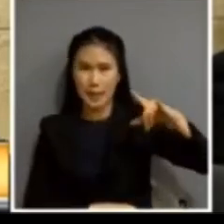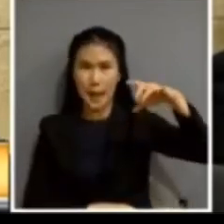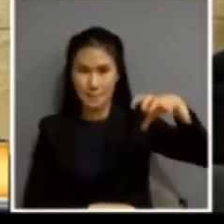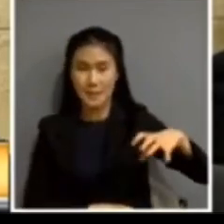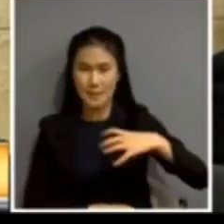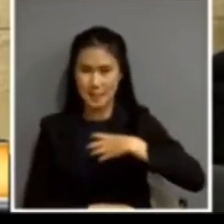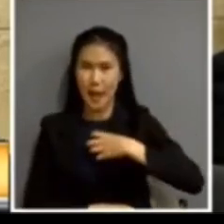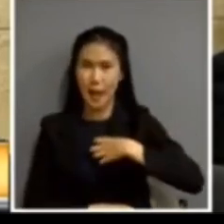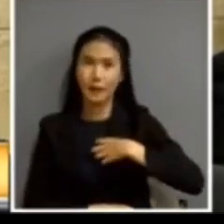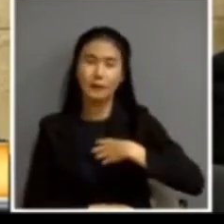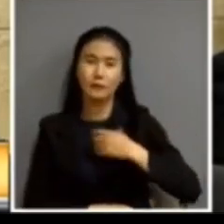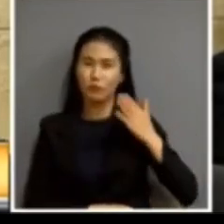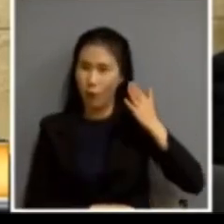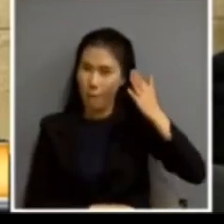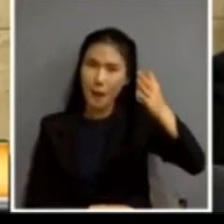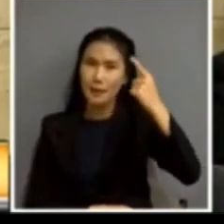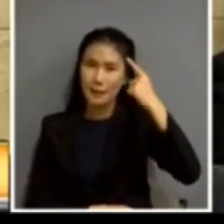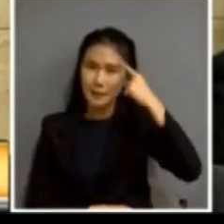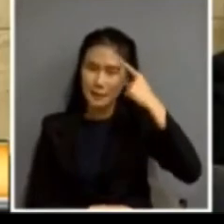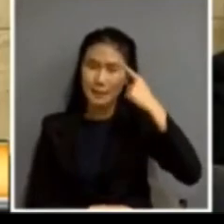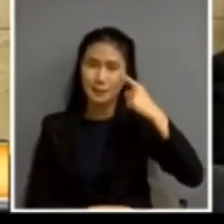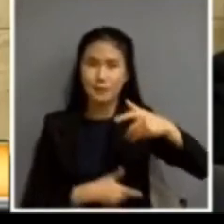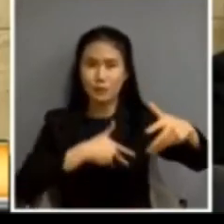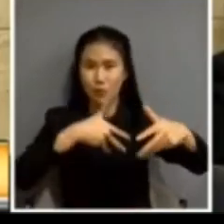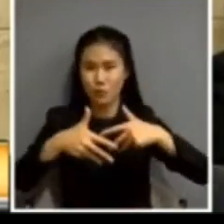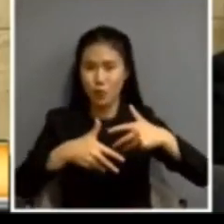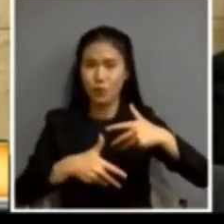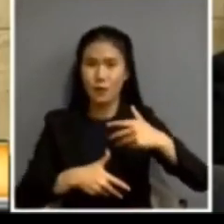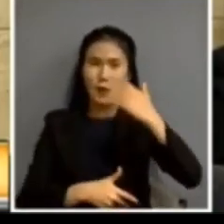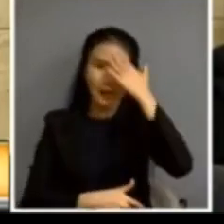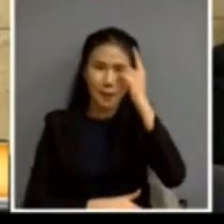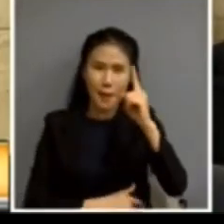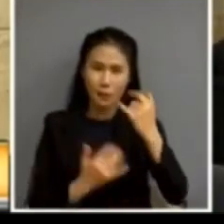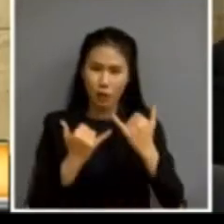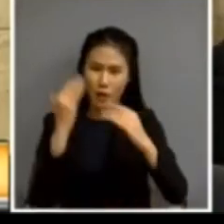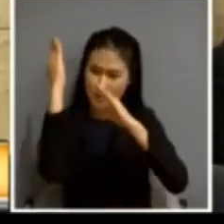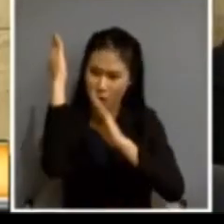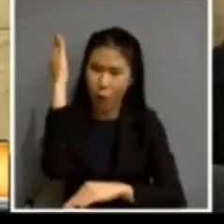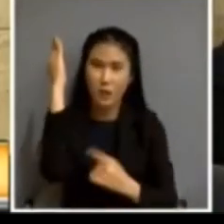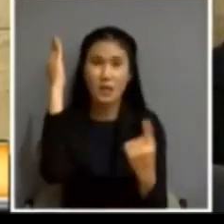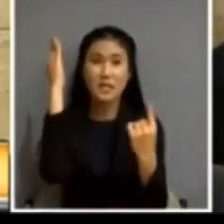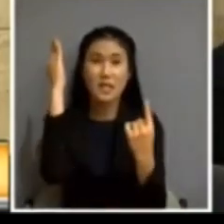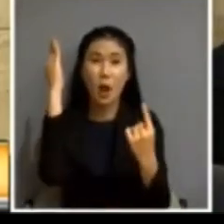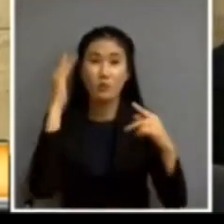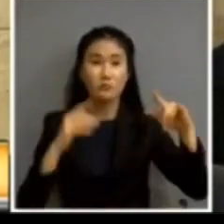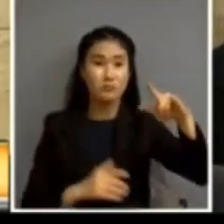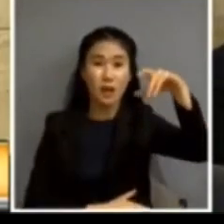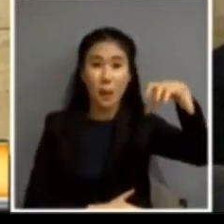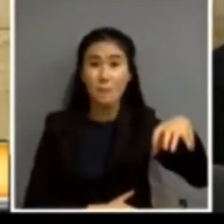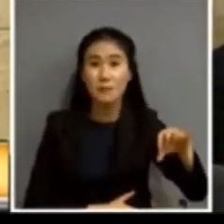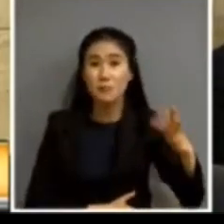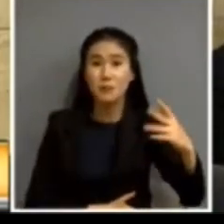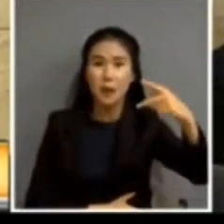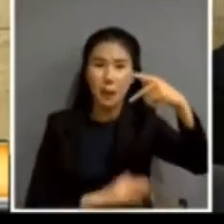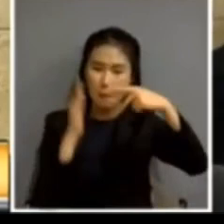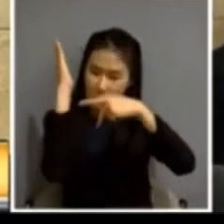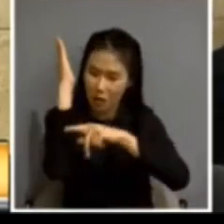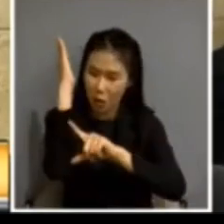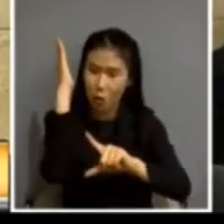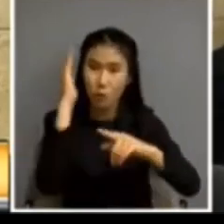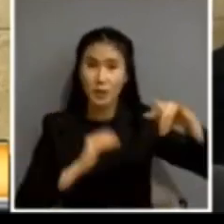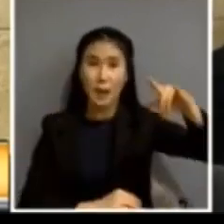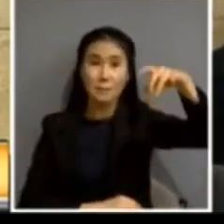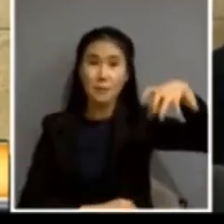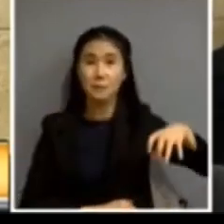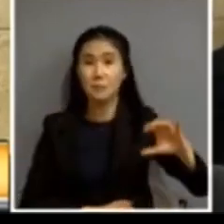ความต้องการเป็นอย่างยิ่งสำหรับเพราะว่าภาคใต้ขณะนี้มีจังหวัดเดียวแล้วครับที่ไม่มีสนามบินคือจังหวัดพัทลุงนะครับผมขออนุญ